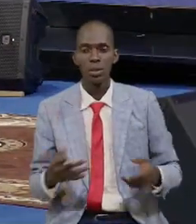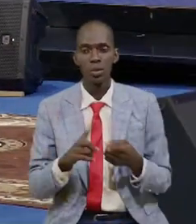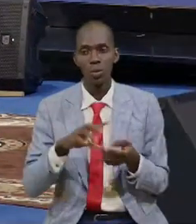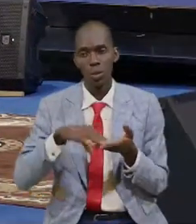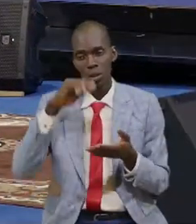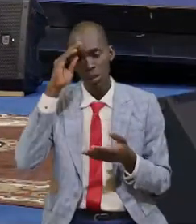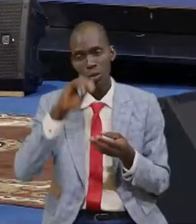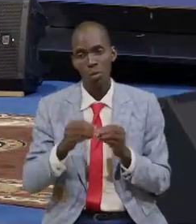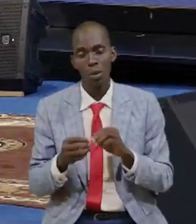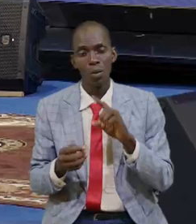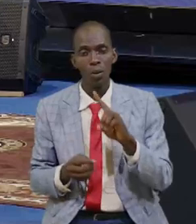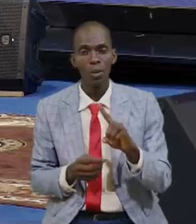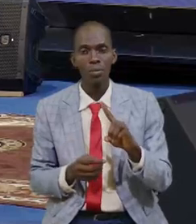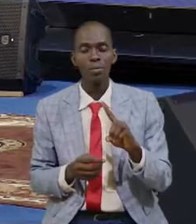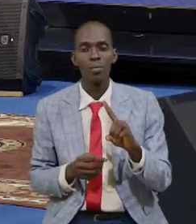Nous allons voir